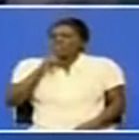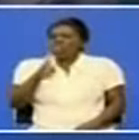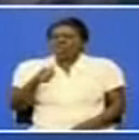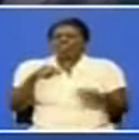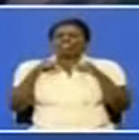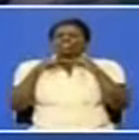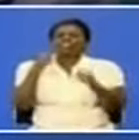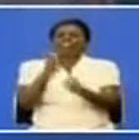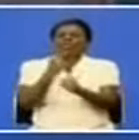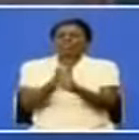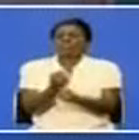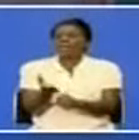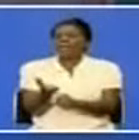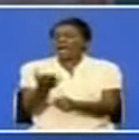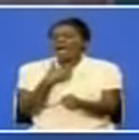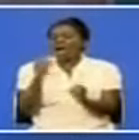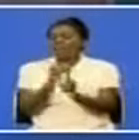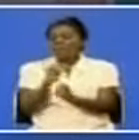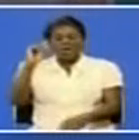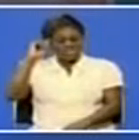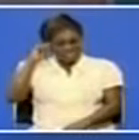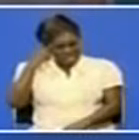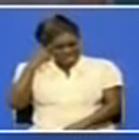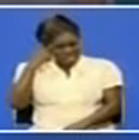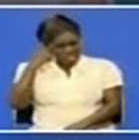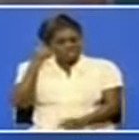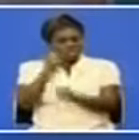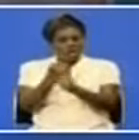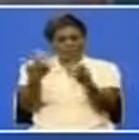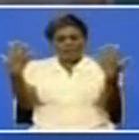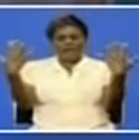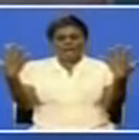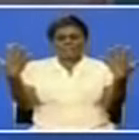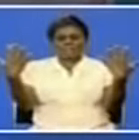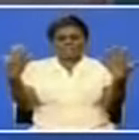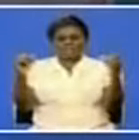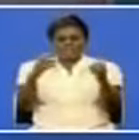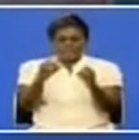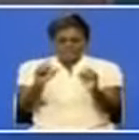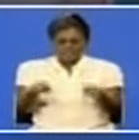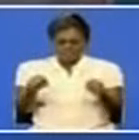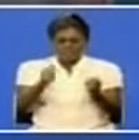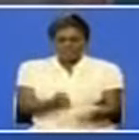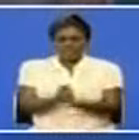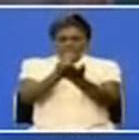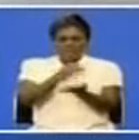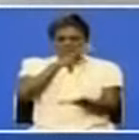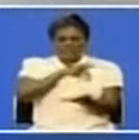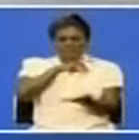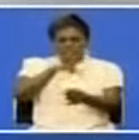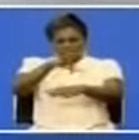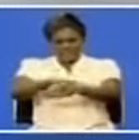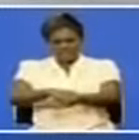collar jobs haziko. Kwa hivyo tufikirie kukuwa na kazi za mikono ambazo zitatu empower more na zineza tuletea